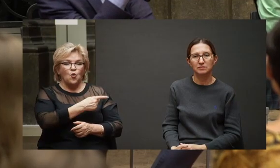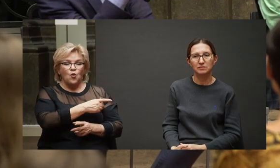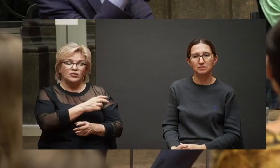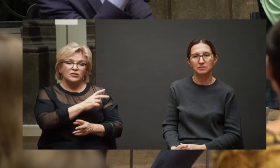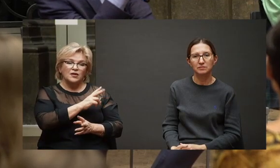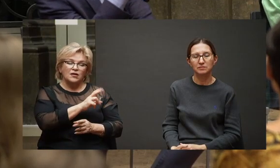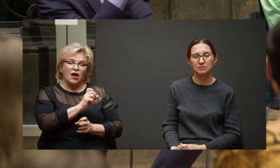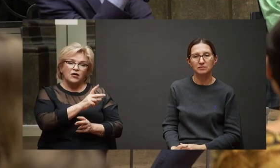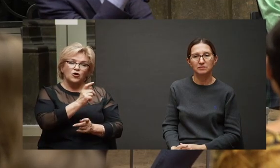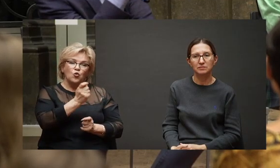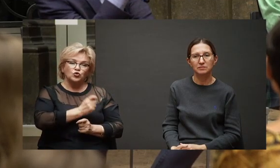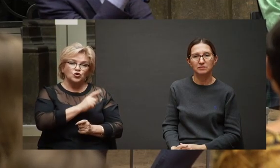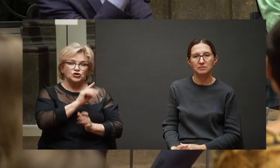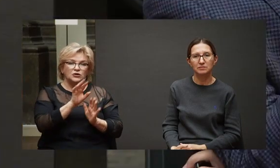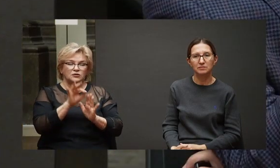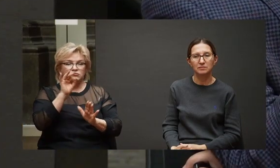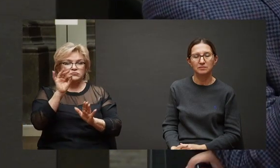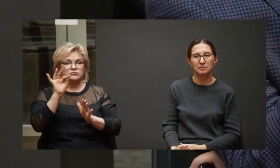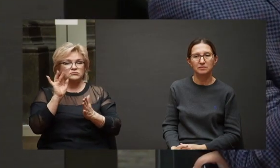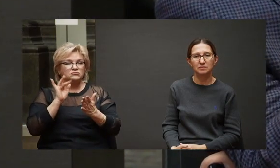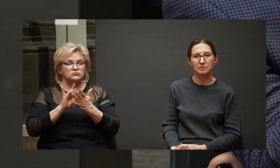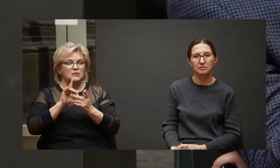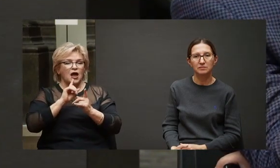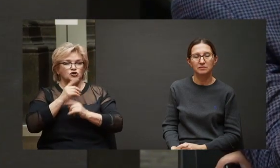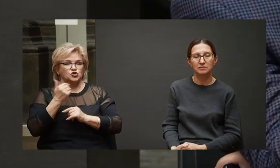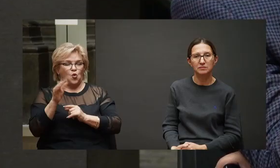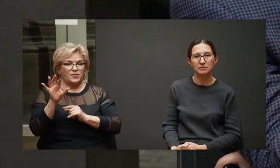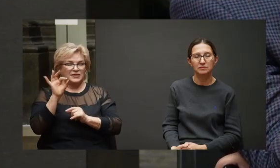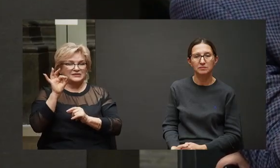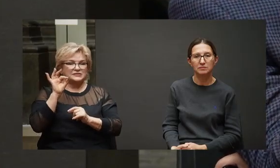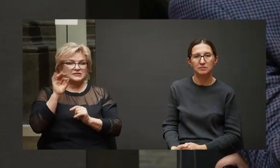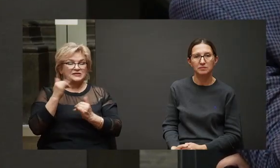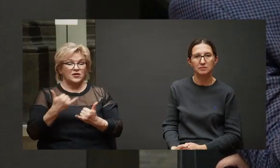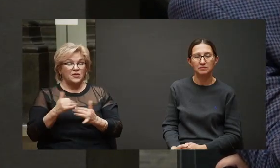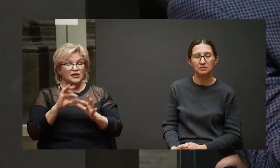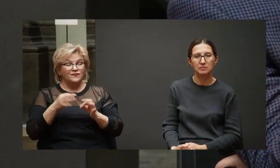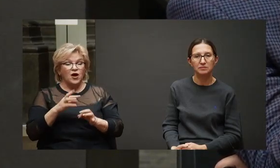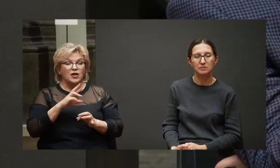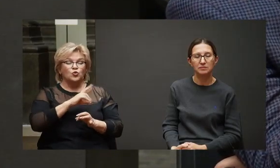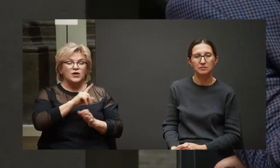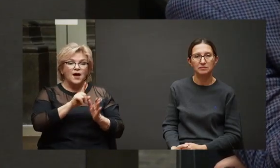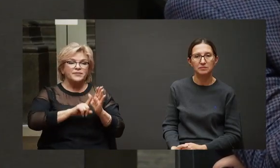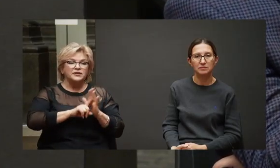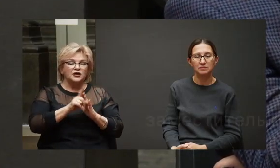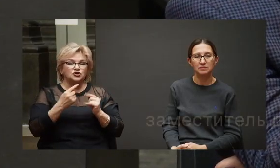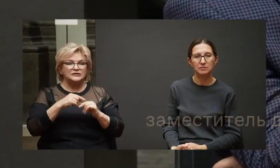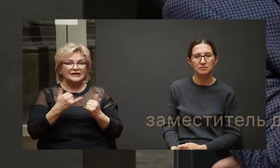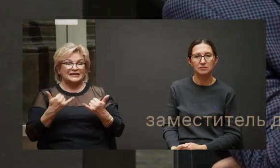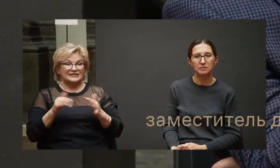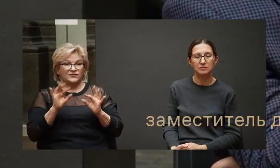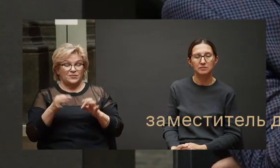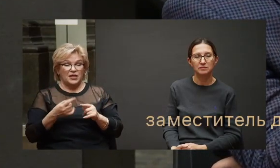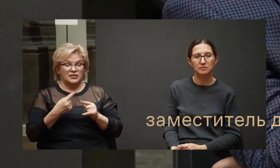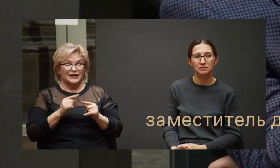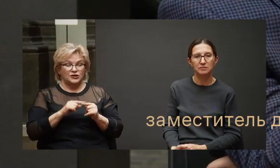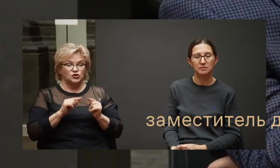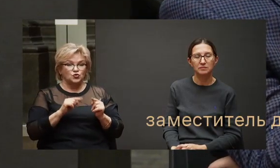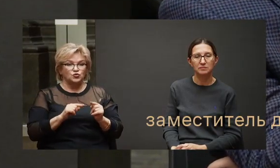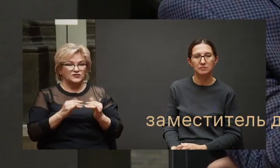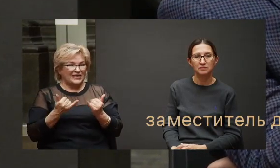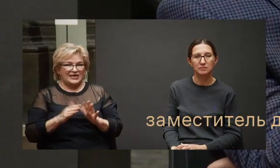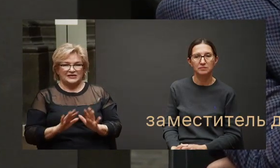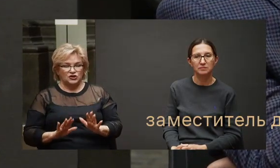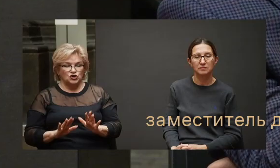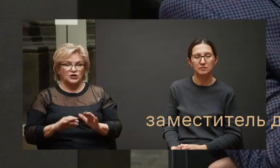художник, выхватил центральную особенность современного искусства, но я бы и начал тогда это современное не сейчас,